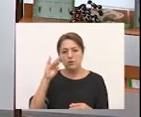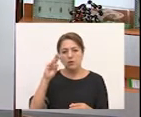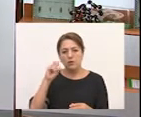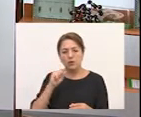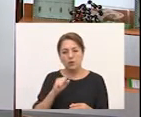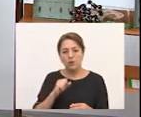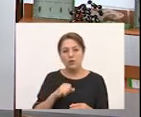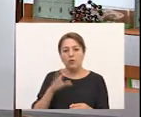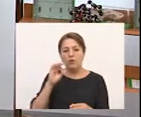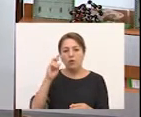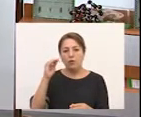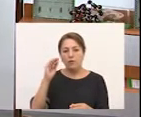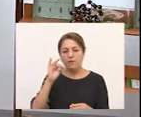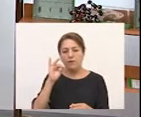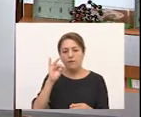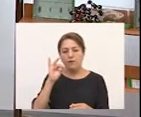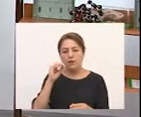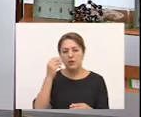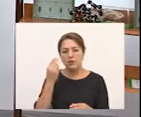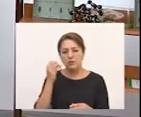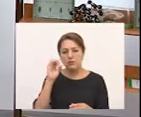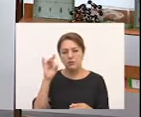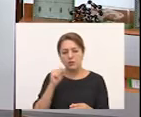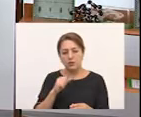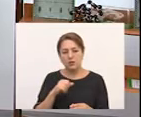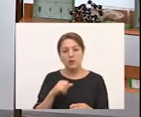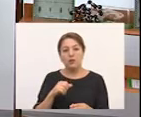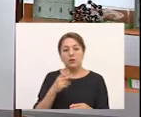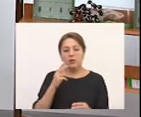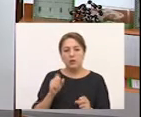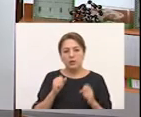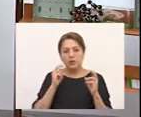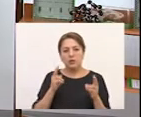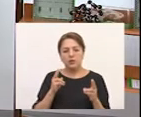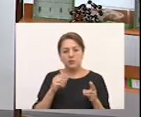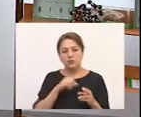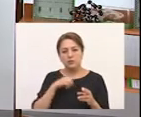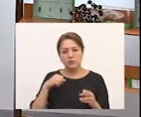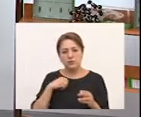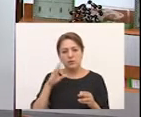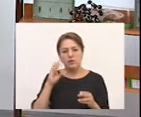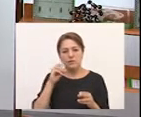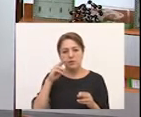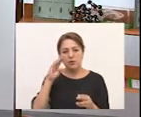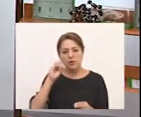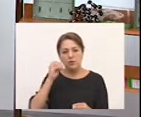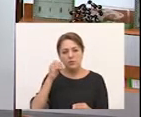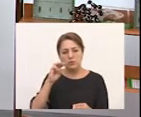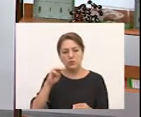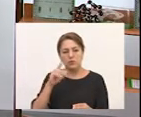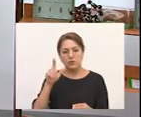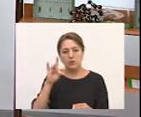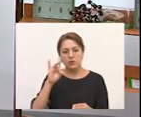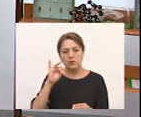ли соответствие этим понятиям в этой главе? Как ведет себя Гринев, как офицер-дворянин или